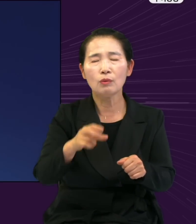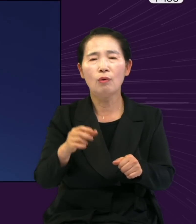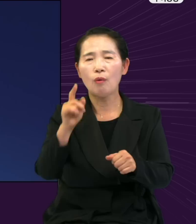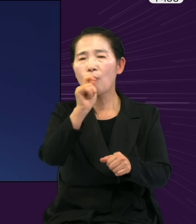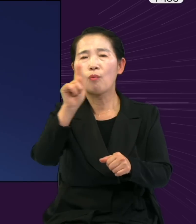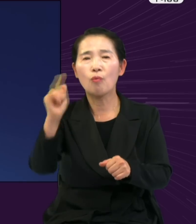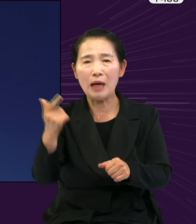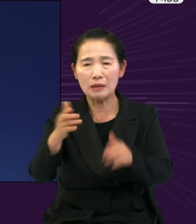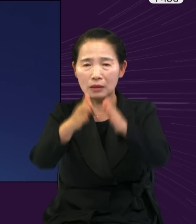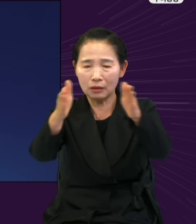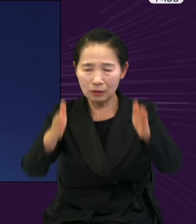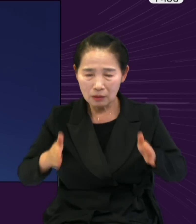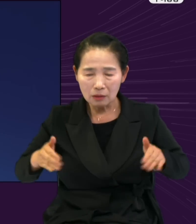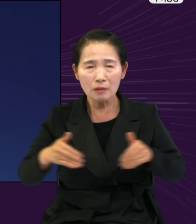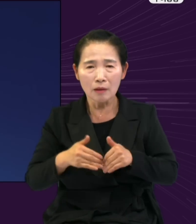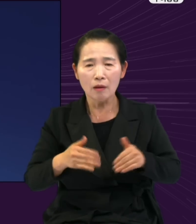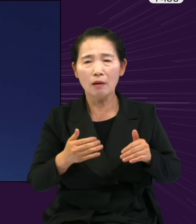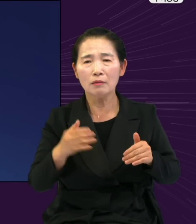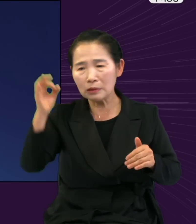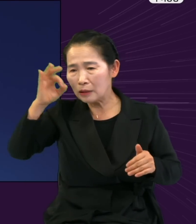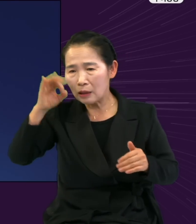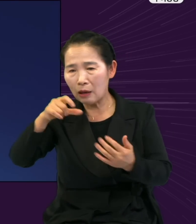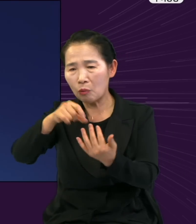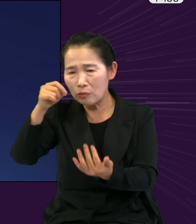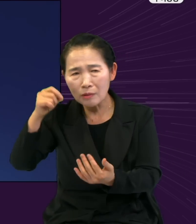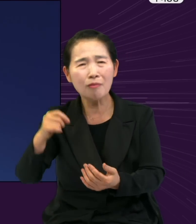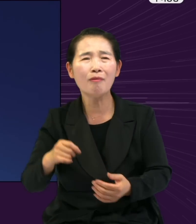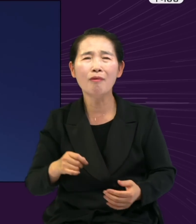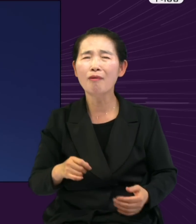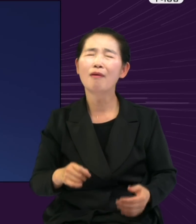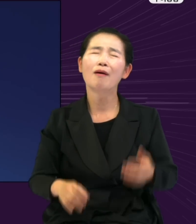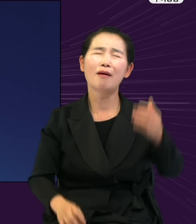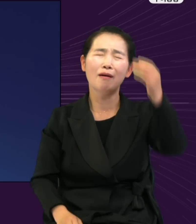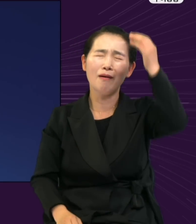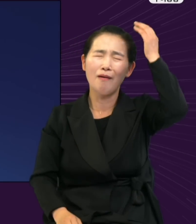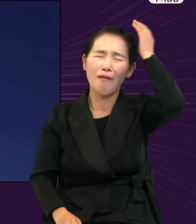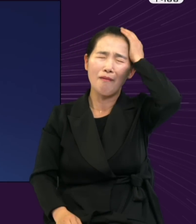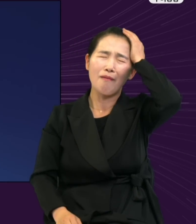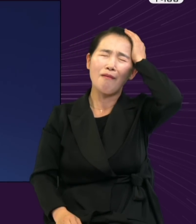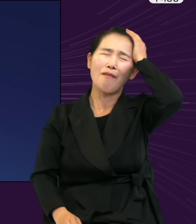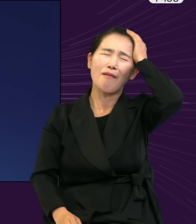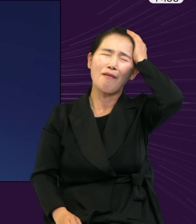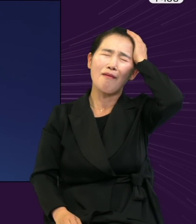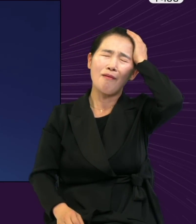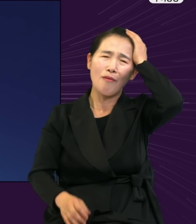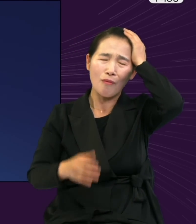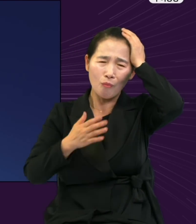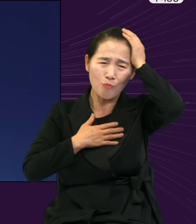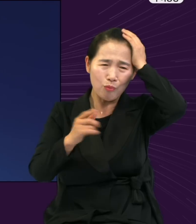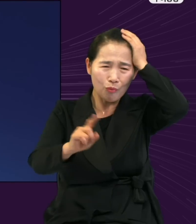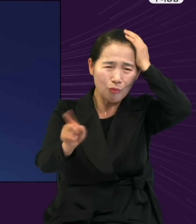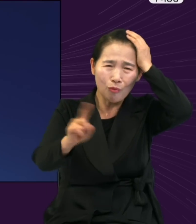맞이하면서 문득문득 슬펐습니다. 내가 여기 왜 뭐하고 있는 거지?